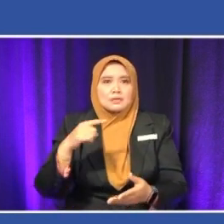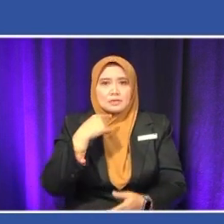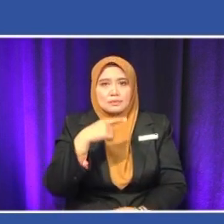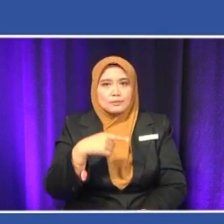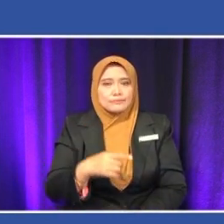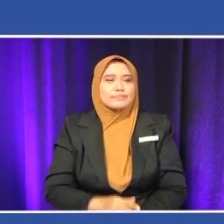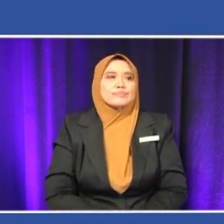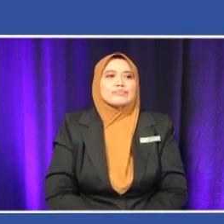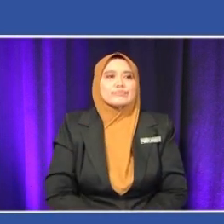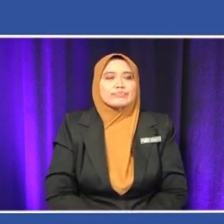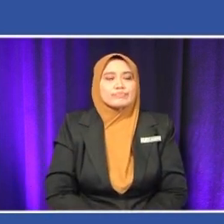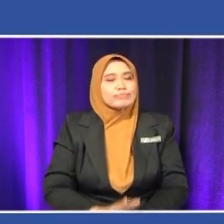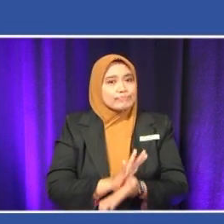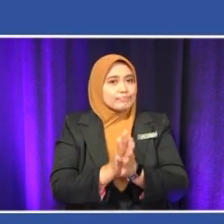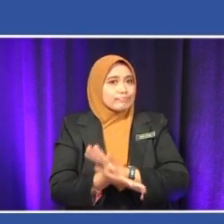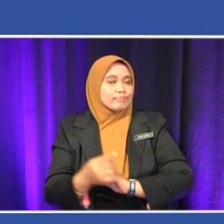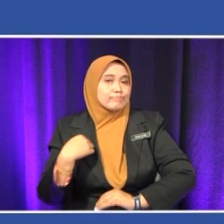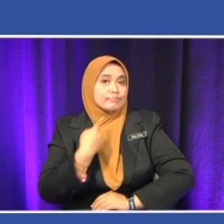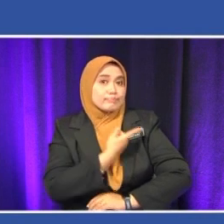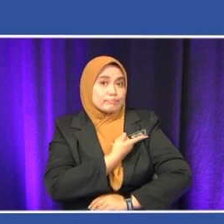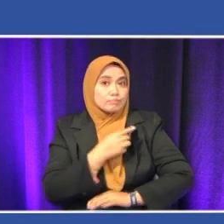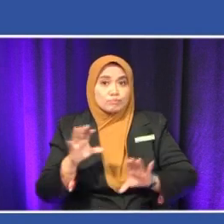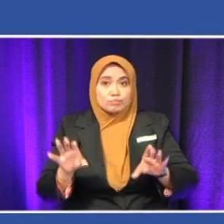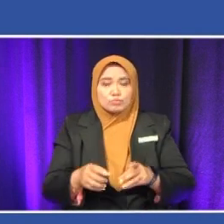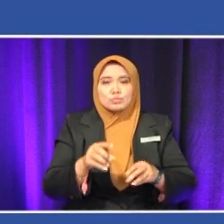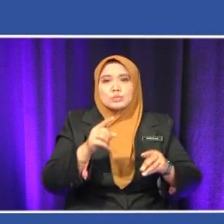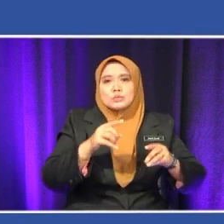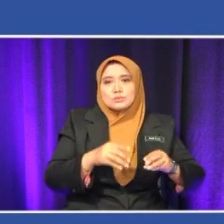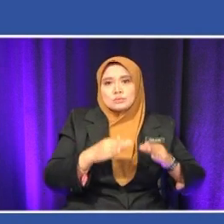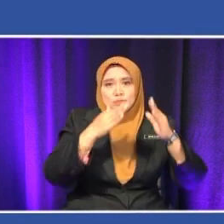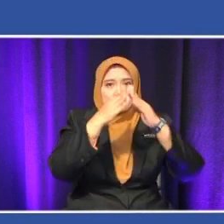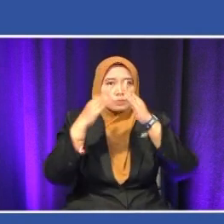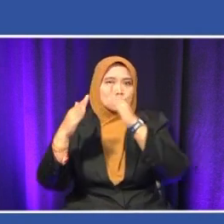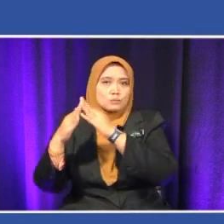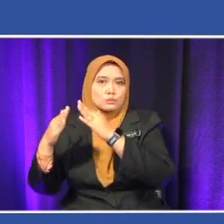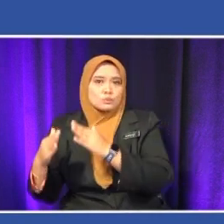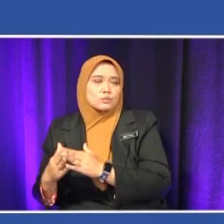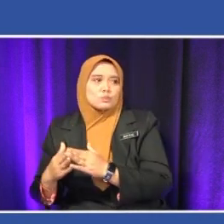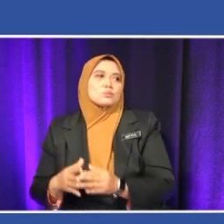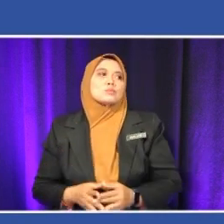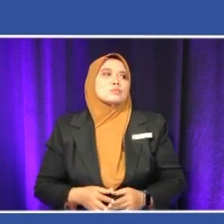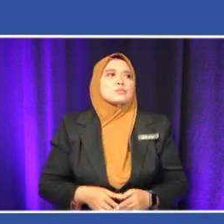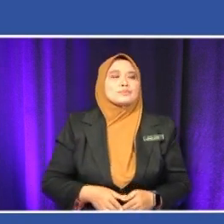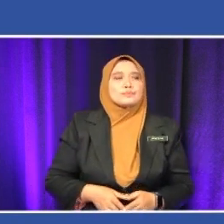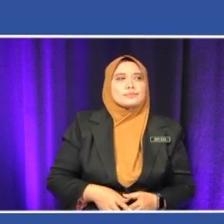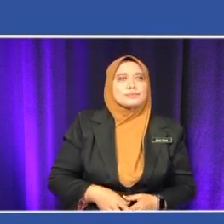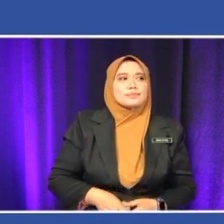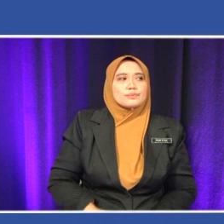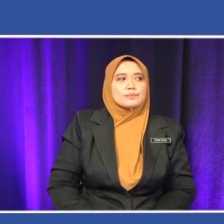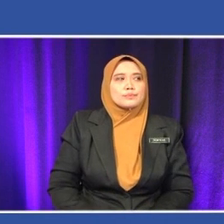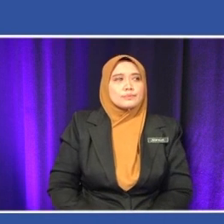tersebut. Okey. Okey, jadi kita akan buat bucu-bucu dulu. Okey, kemudian daripada bucu-bucu ini,